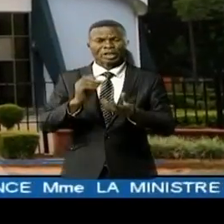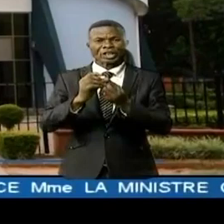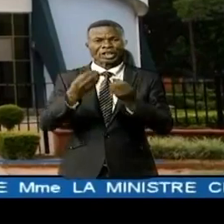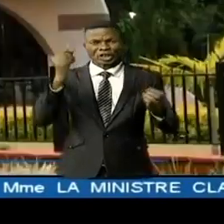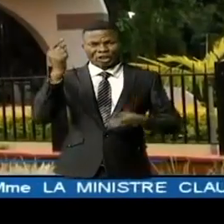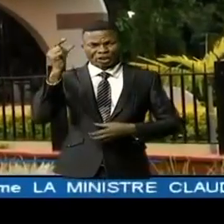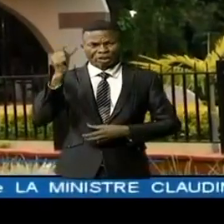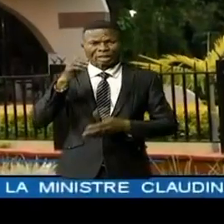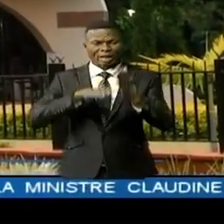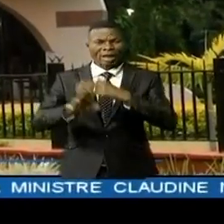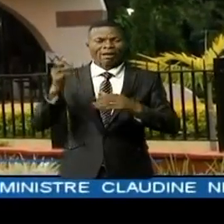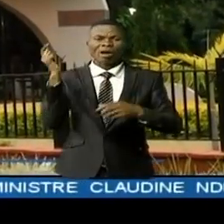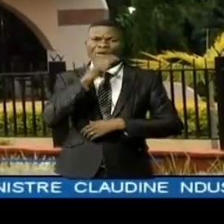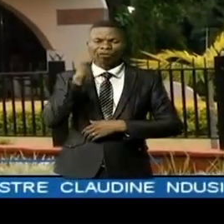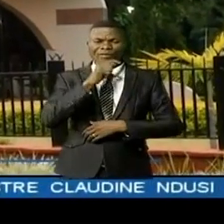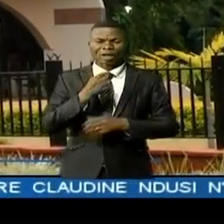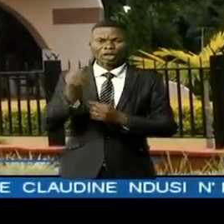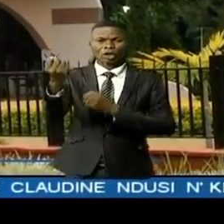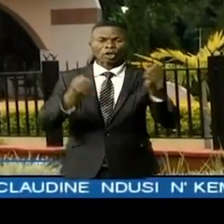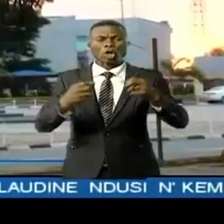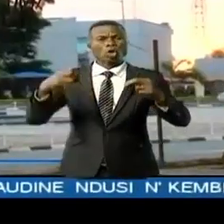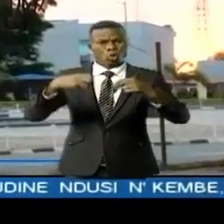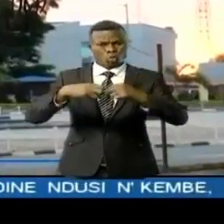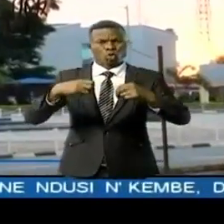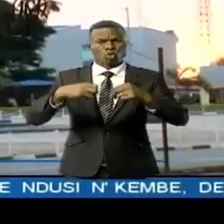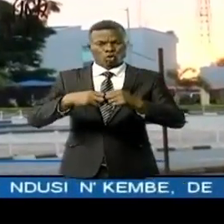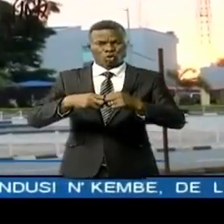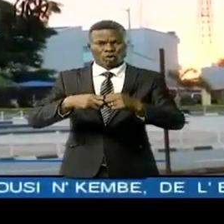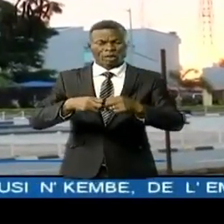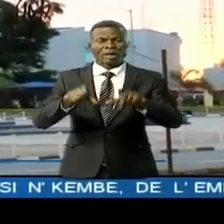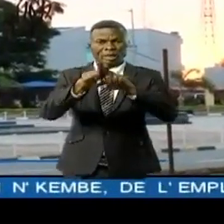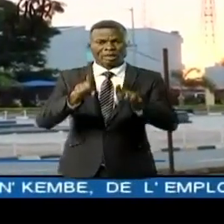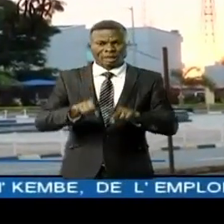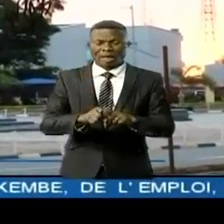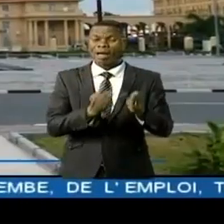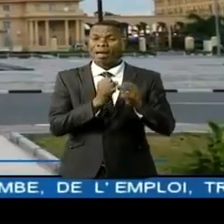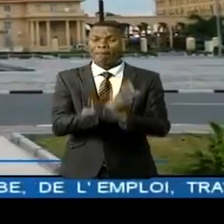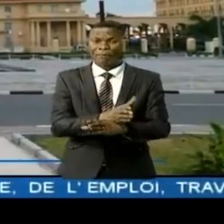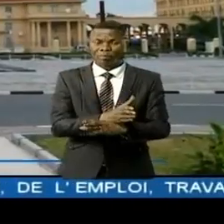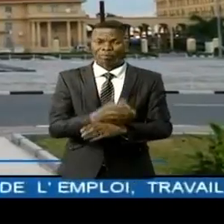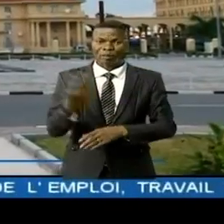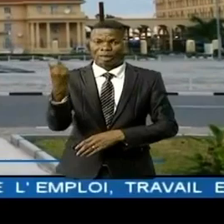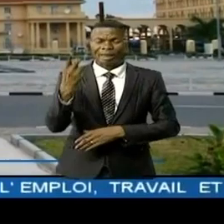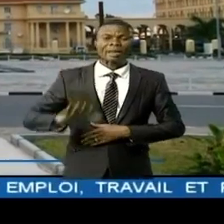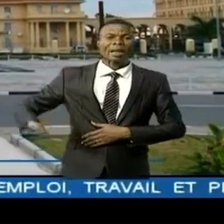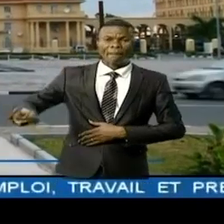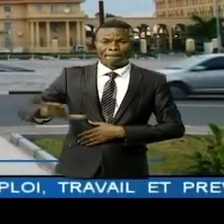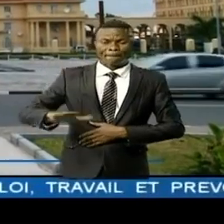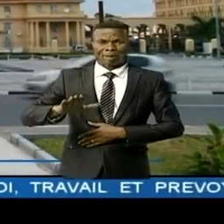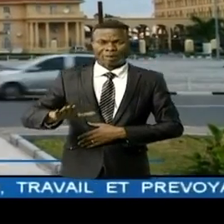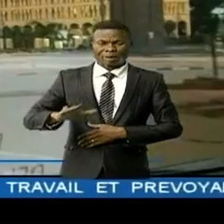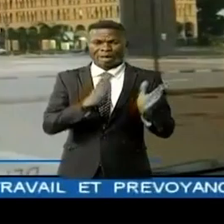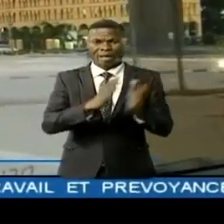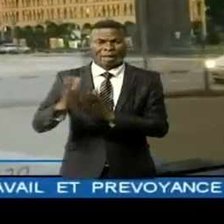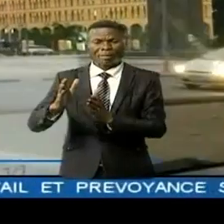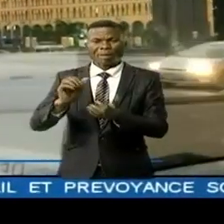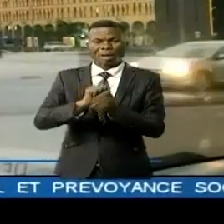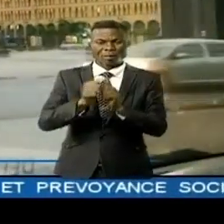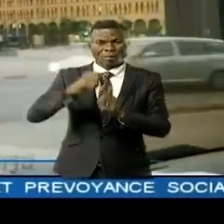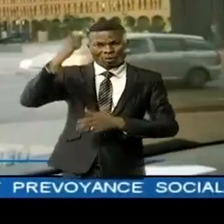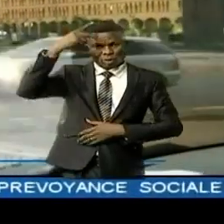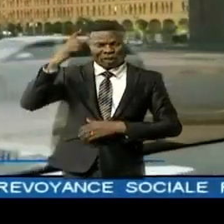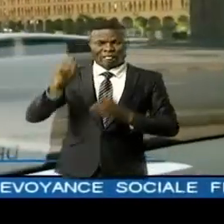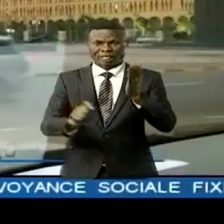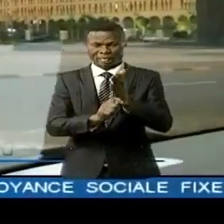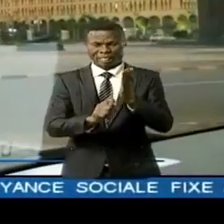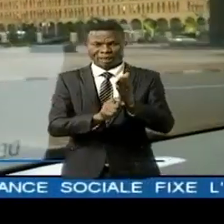qui rentrent dans la fabrication des véhicules électriques, il est ainsi indispensable que les deux États harmonisent leurs politiques et